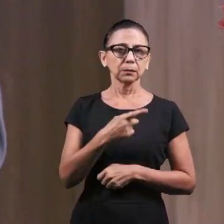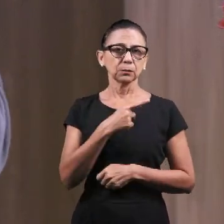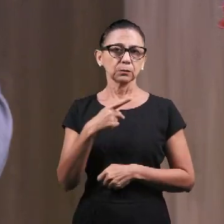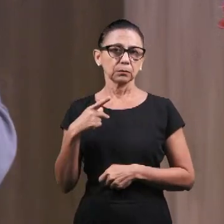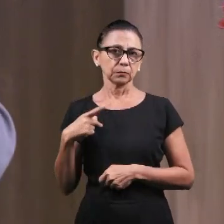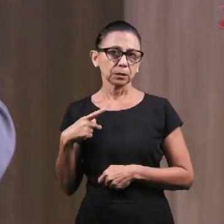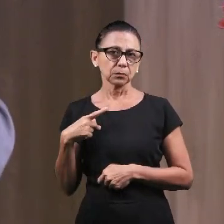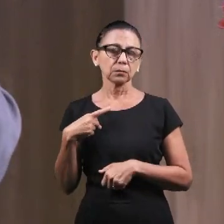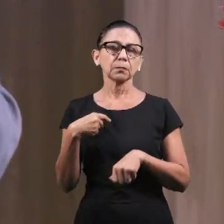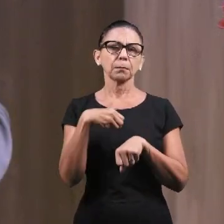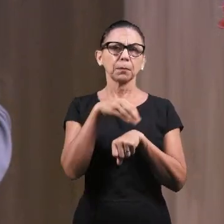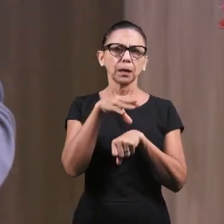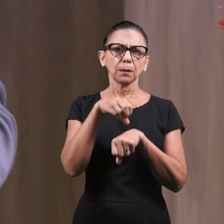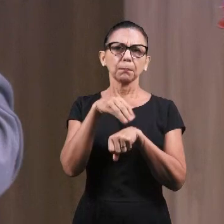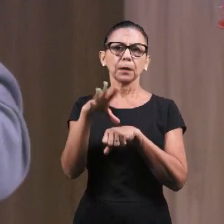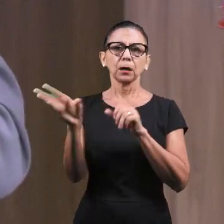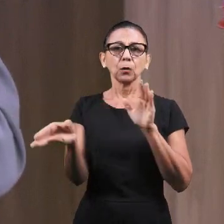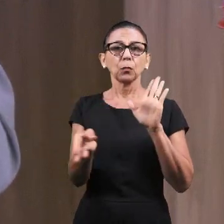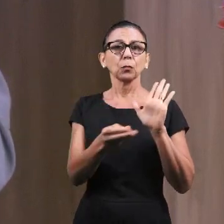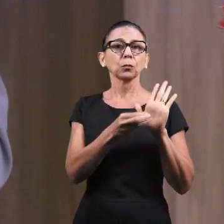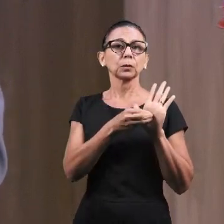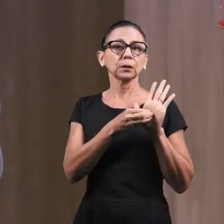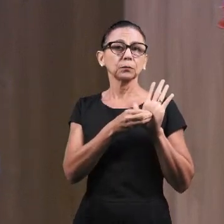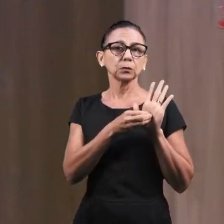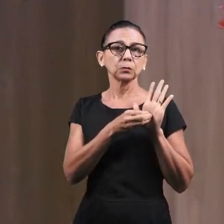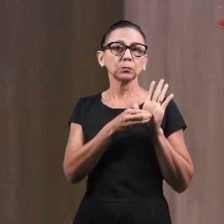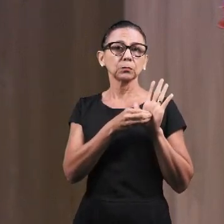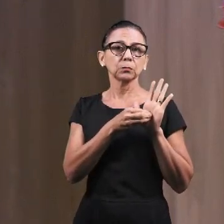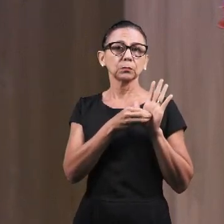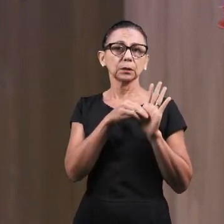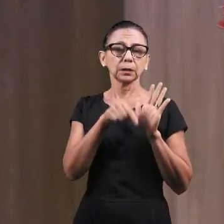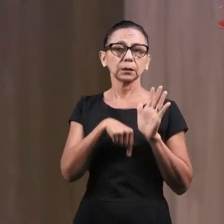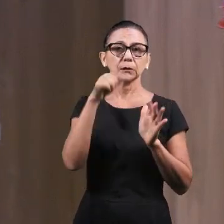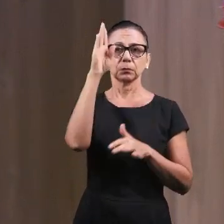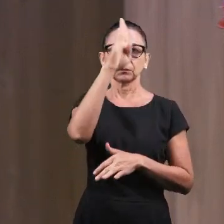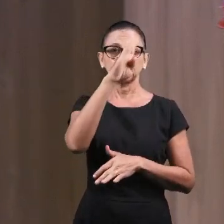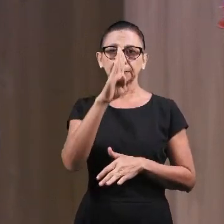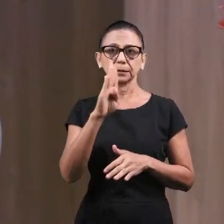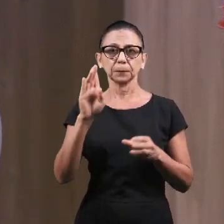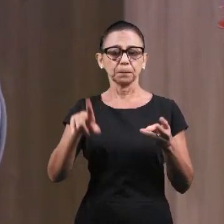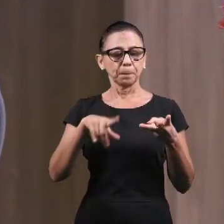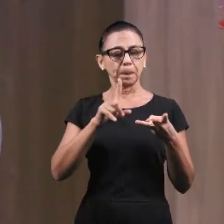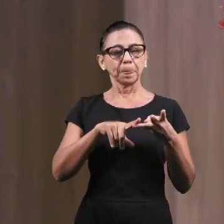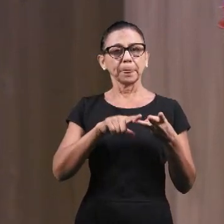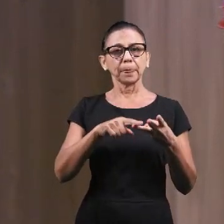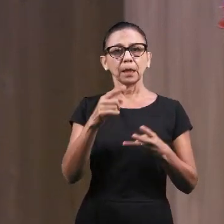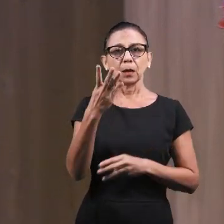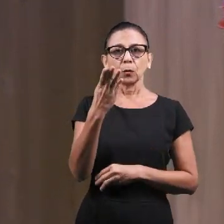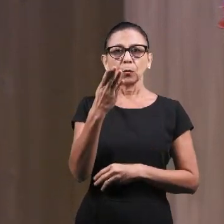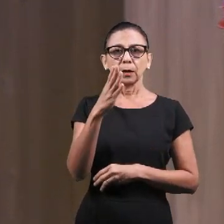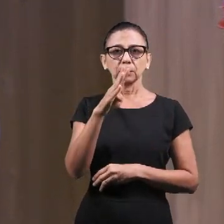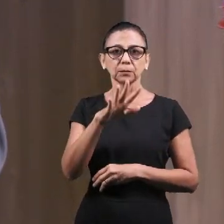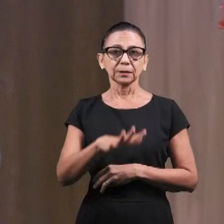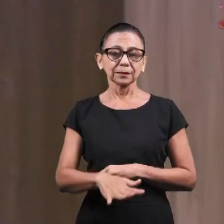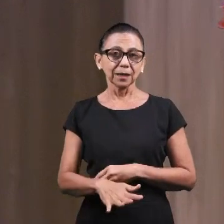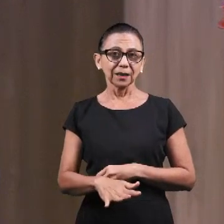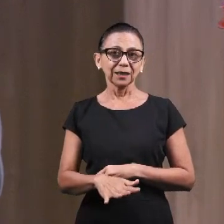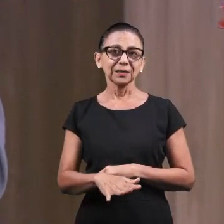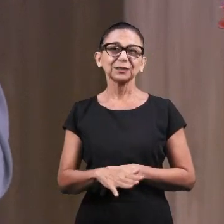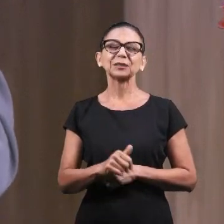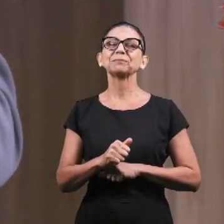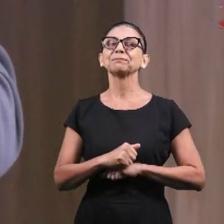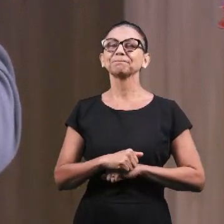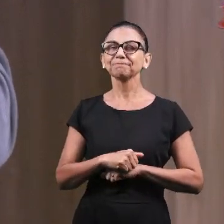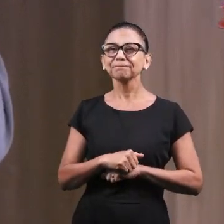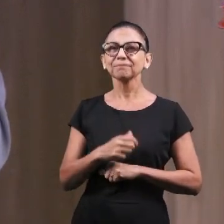transmission encore de contenu venu du Brésil pour l'école biblique dominicale. Après, à 16h, une parole pour les dames.